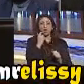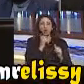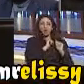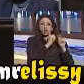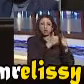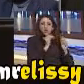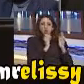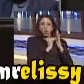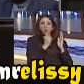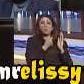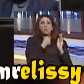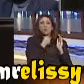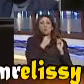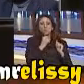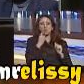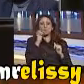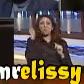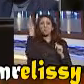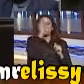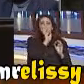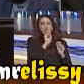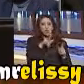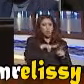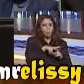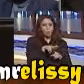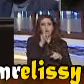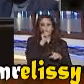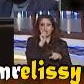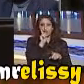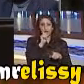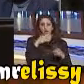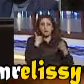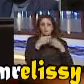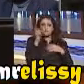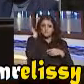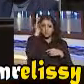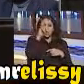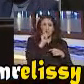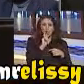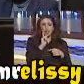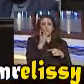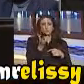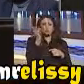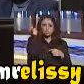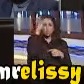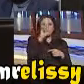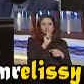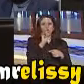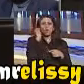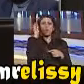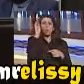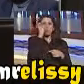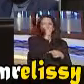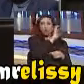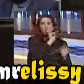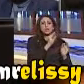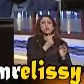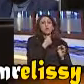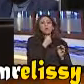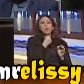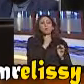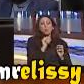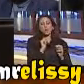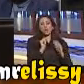مظهر من مظاهر العنف، لأن هي المعنى الأصيل ليها أن احنا نازلين نقول لا للعنف. وإحنا قلنا وبنعيد وبنكرر